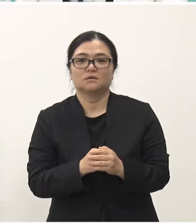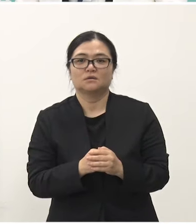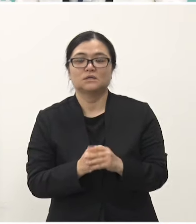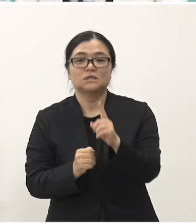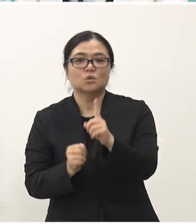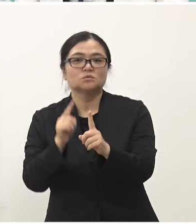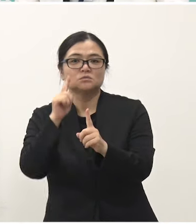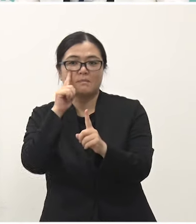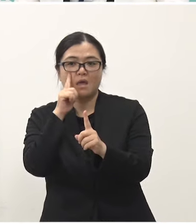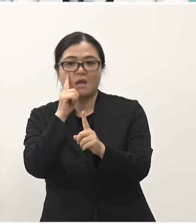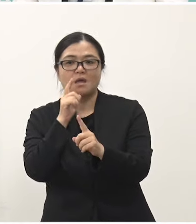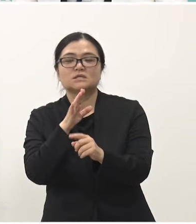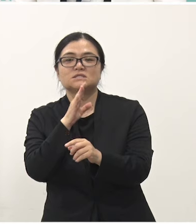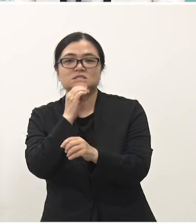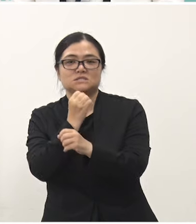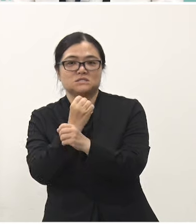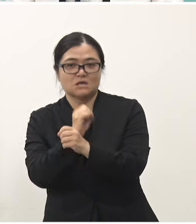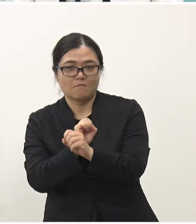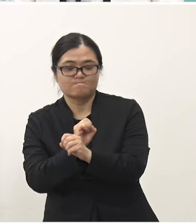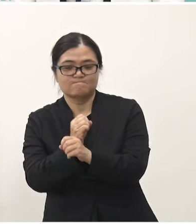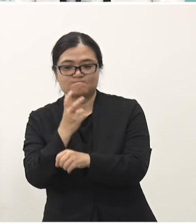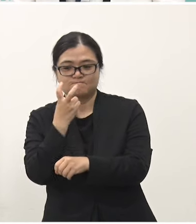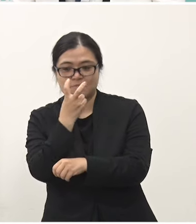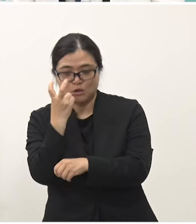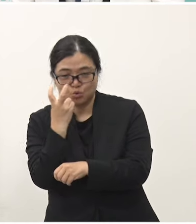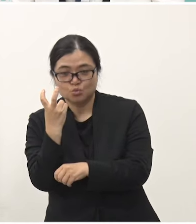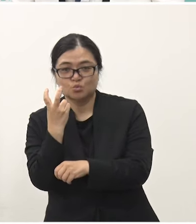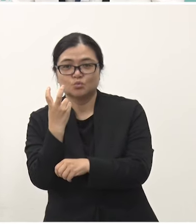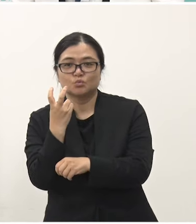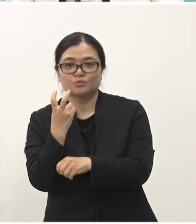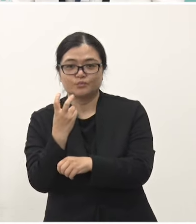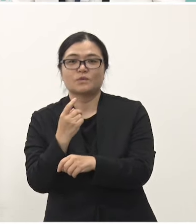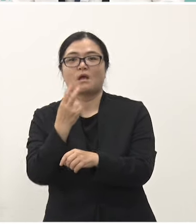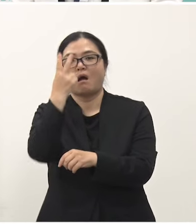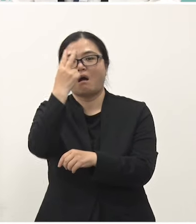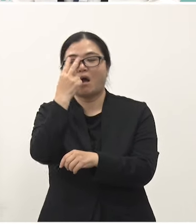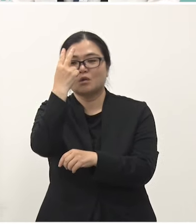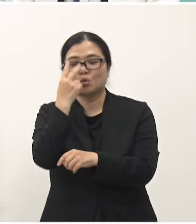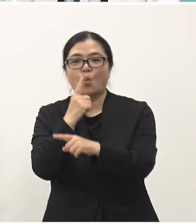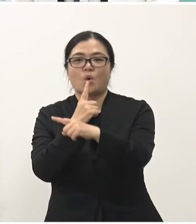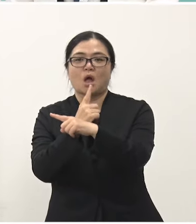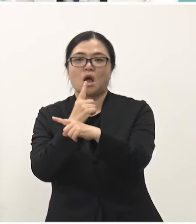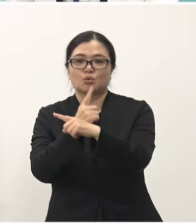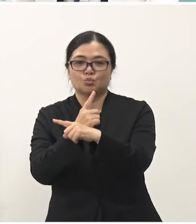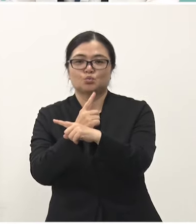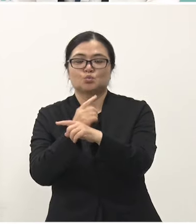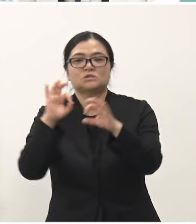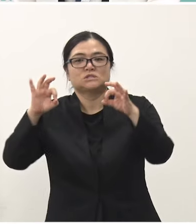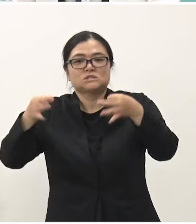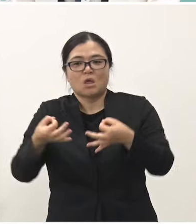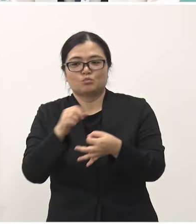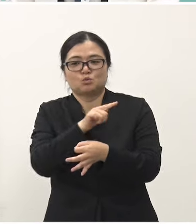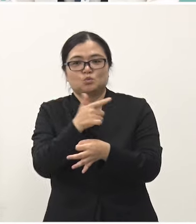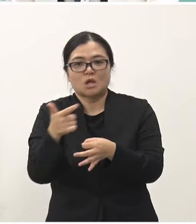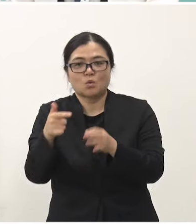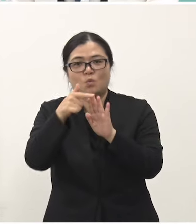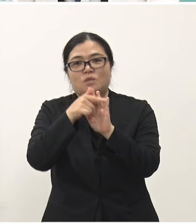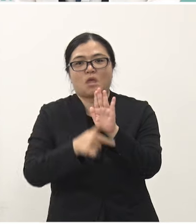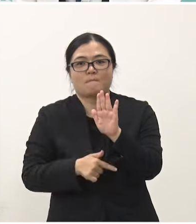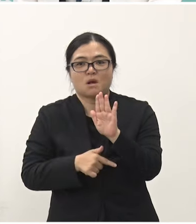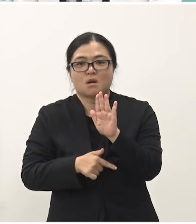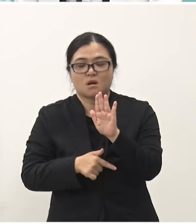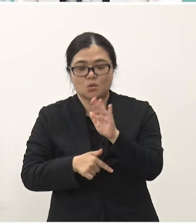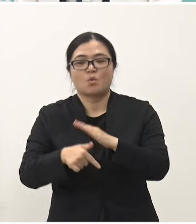プログラムですアートや科学生物などテーマにした実験を行うプログラム